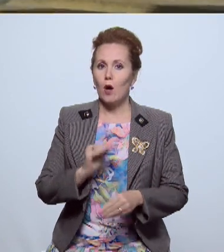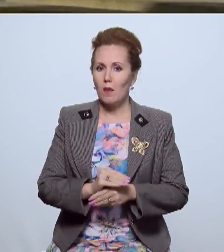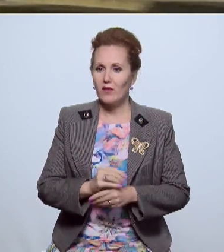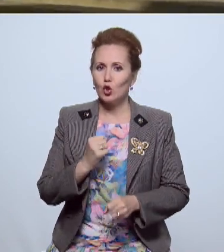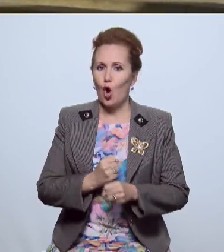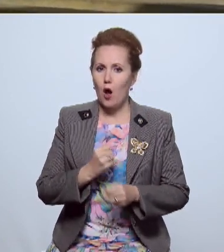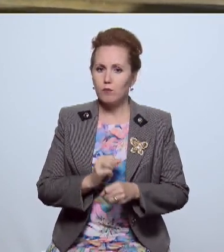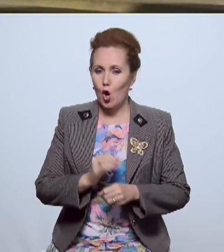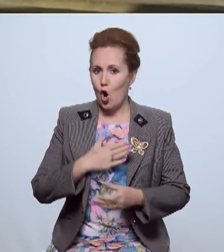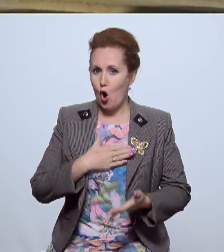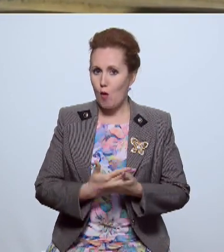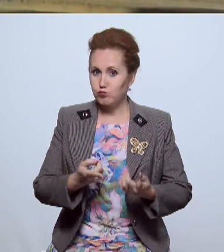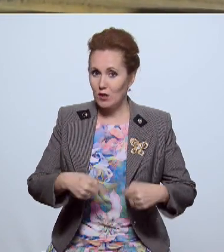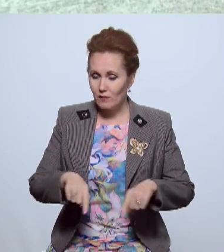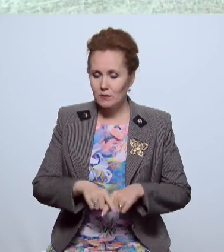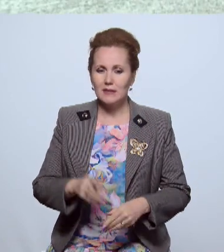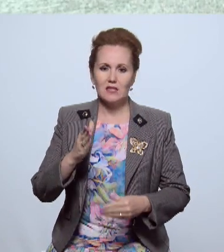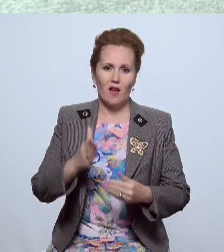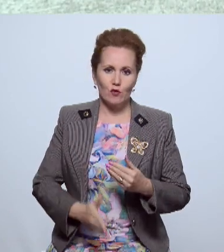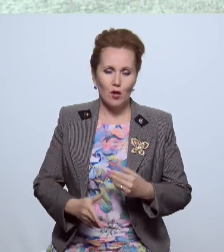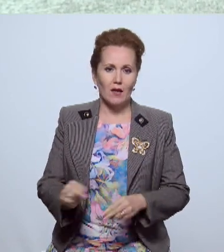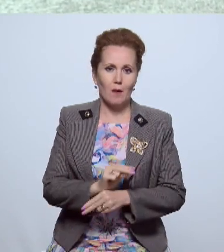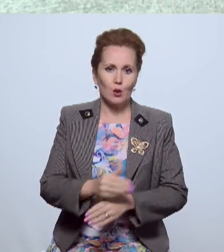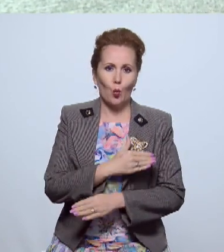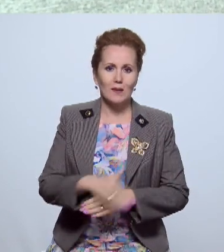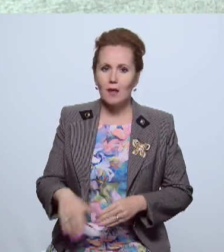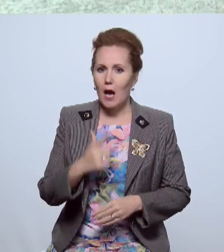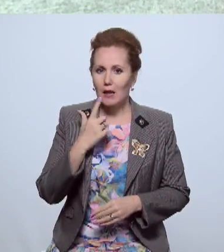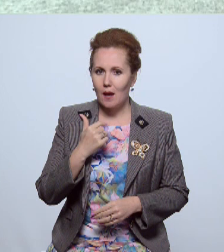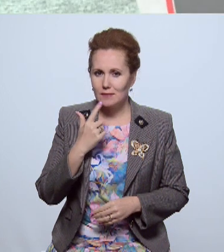общественники. В столице республики завершился ремонт по улице Красной.